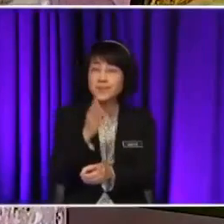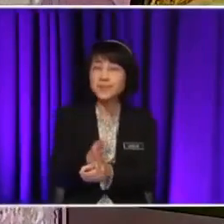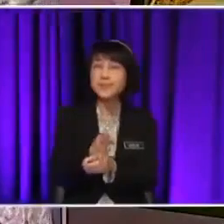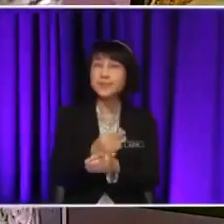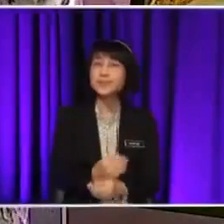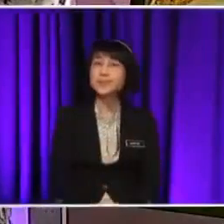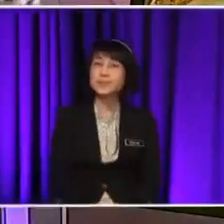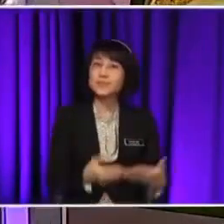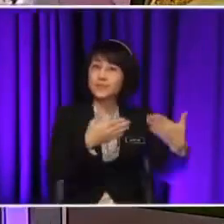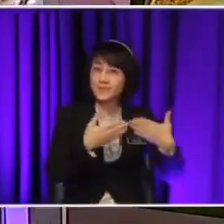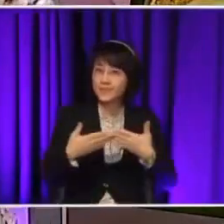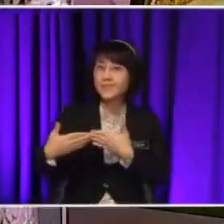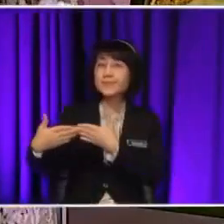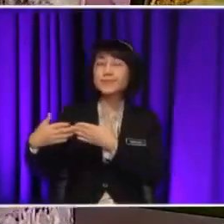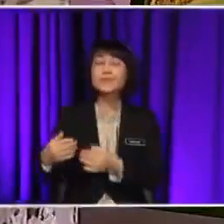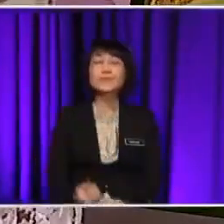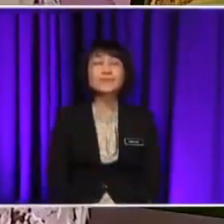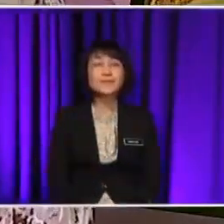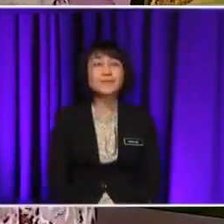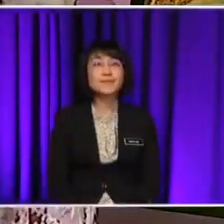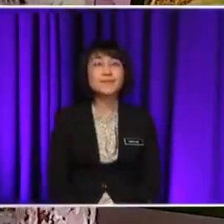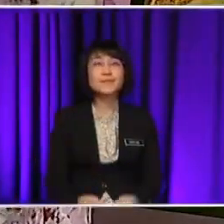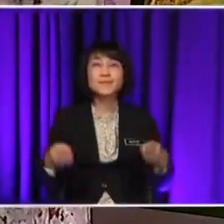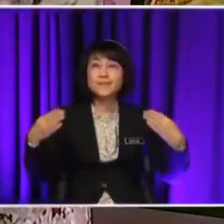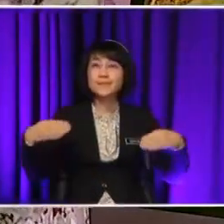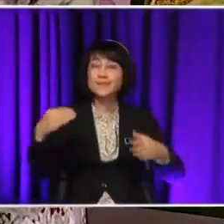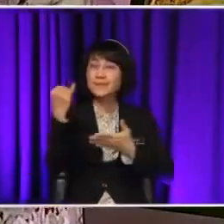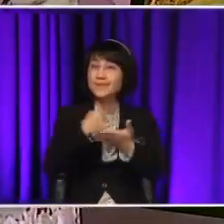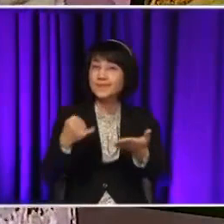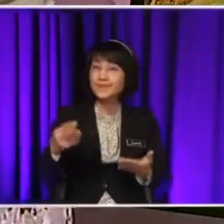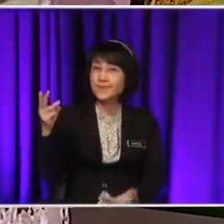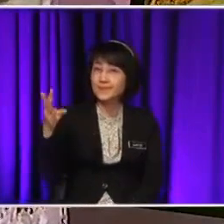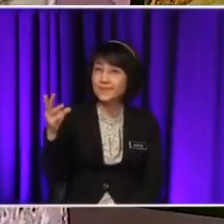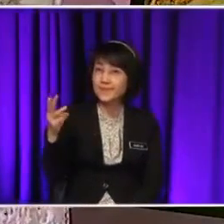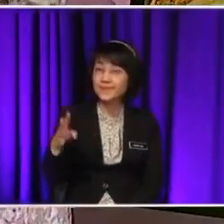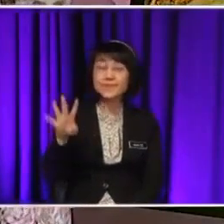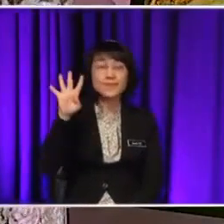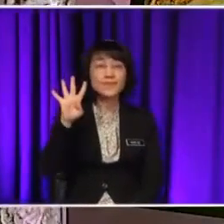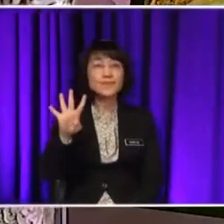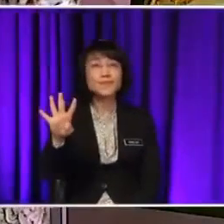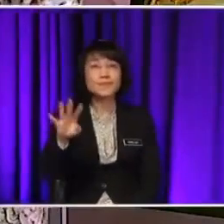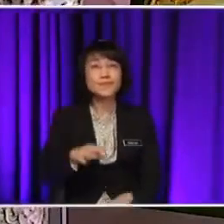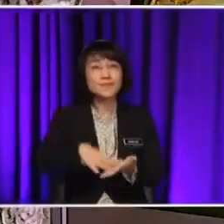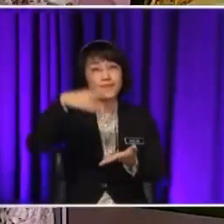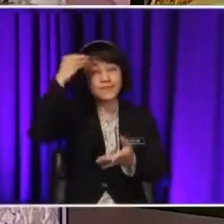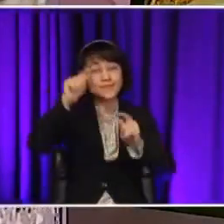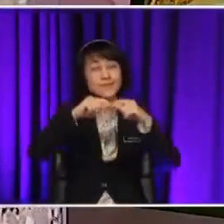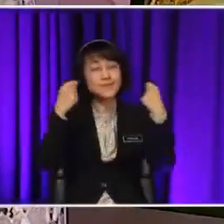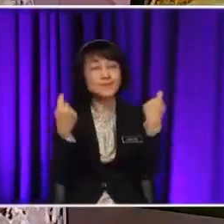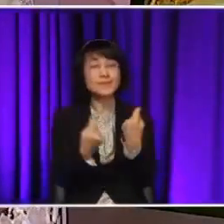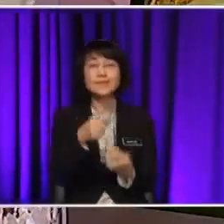Boleh kita teruskan lagi? Silakan cikgu. Kepada bidang seni halus yang berikutnya, yang keempat, yang kita belajar semasa di tingkatan